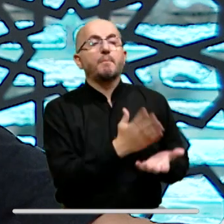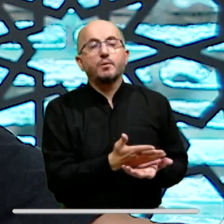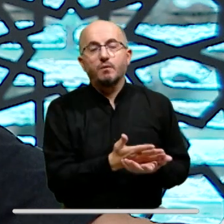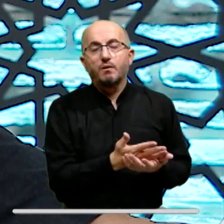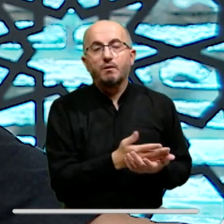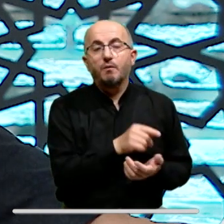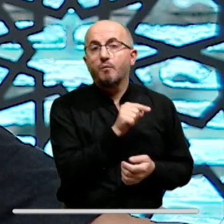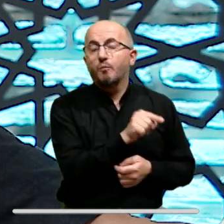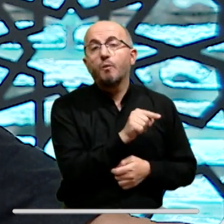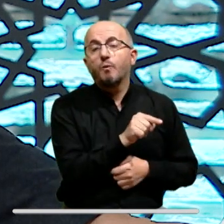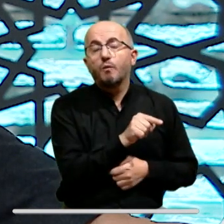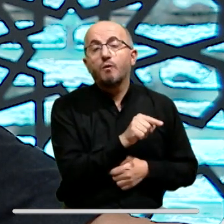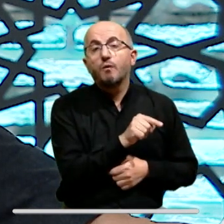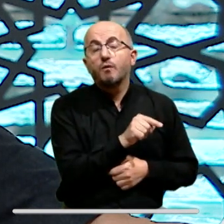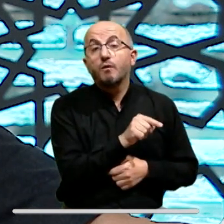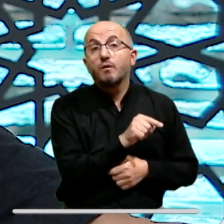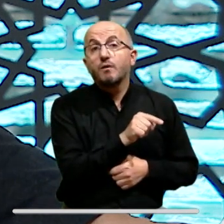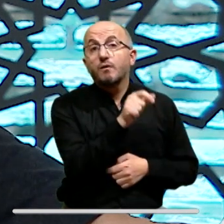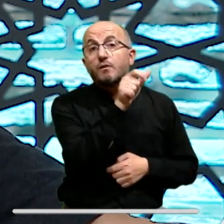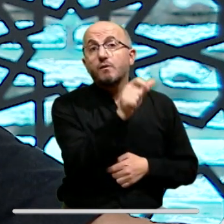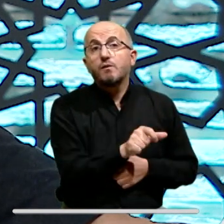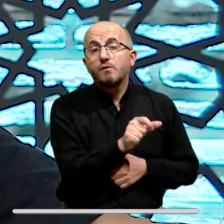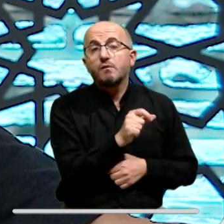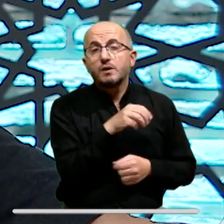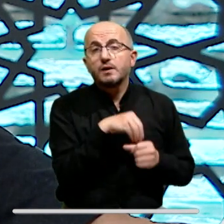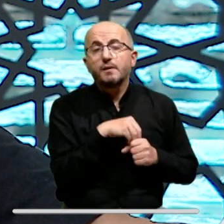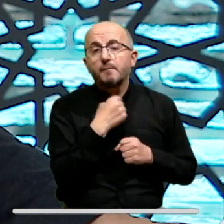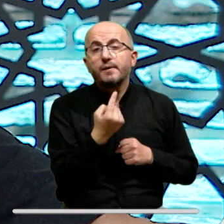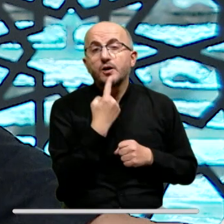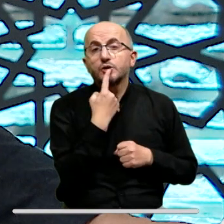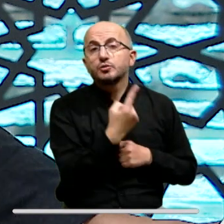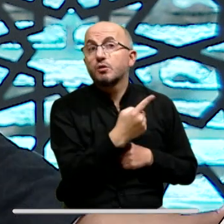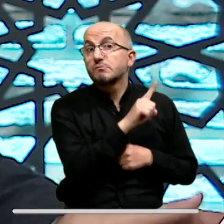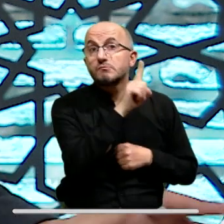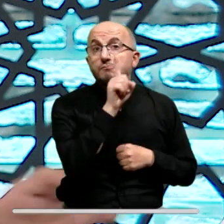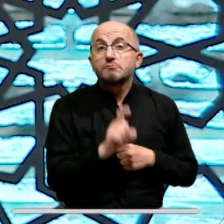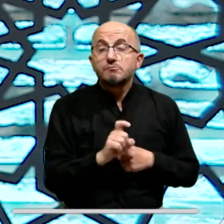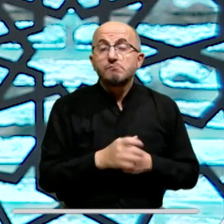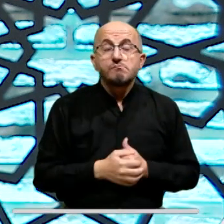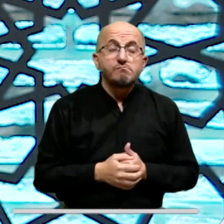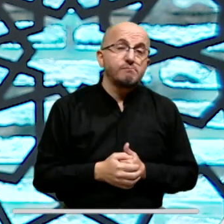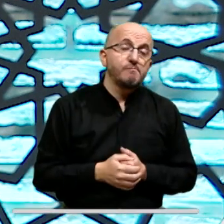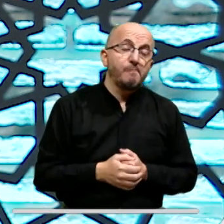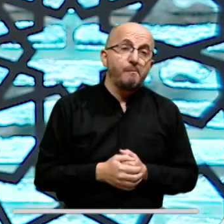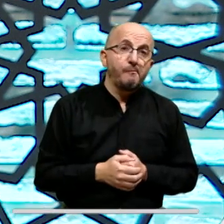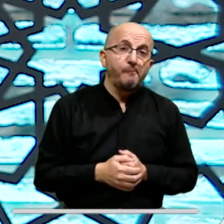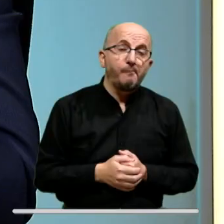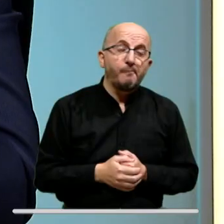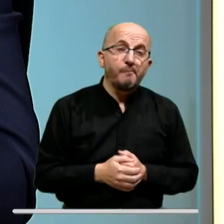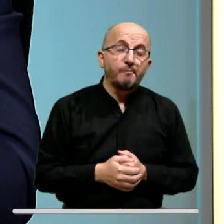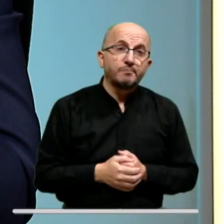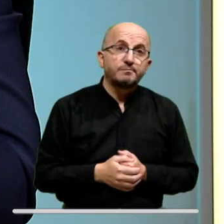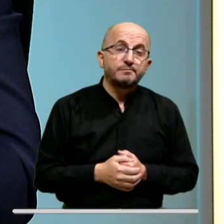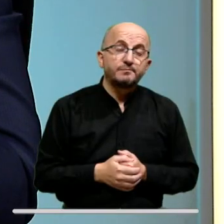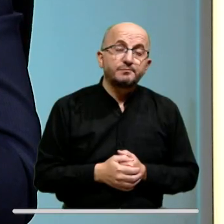Bu ilgilenmeyen kişi için bir şeyler söylenir mi? Hani yani bu işin yanlış olduğuna dair belki bir nasihat verirsiniz. Tabii